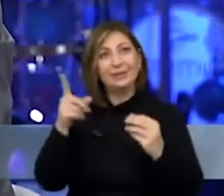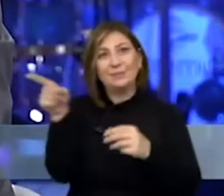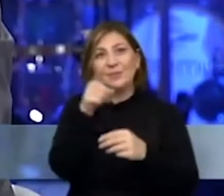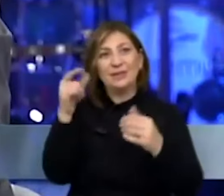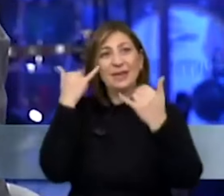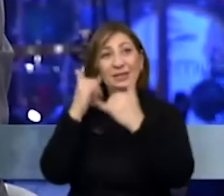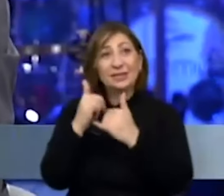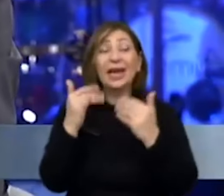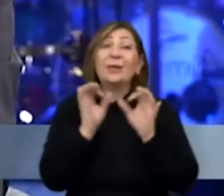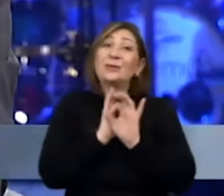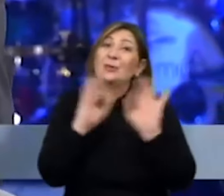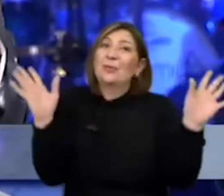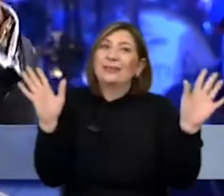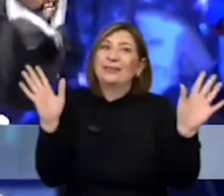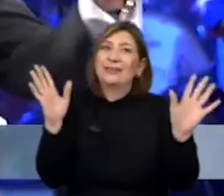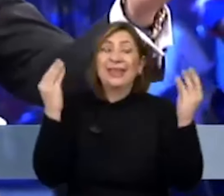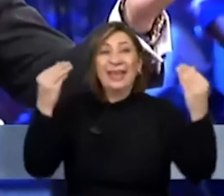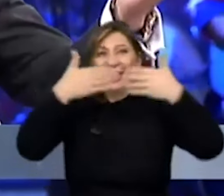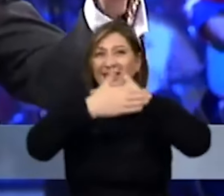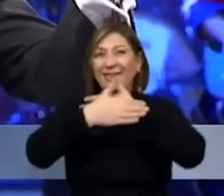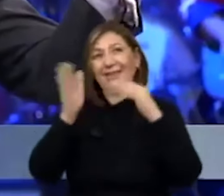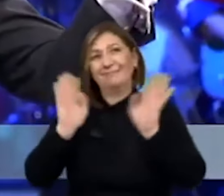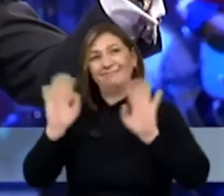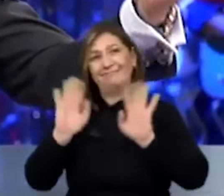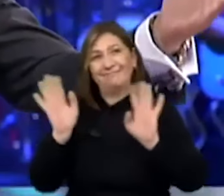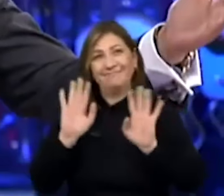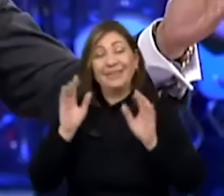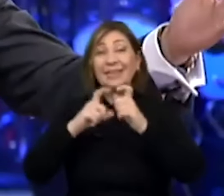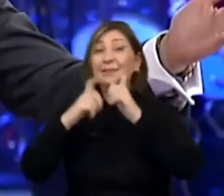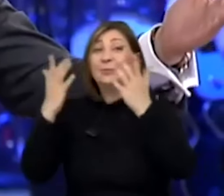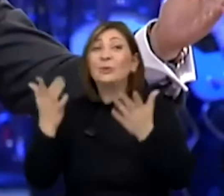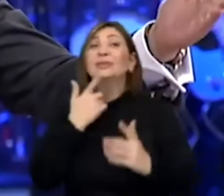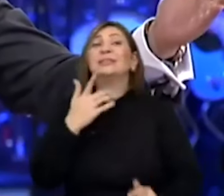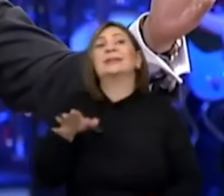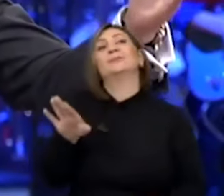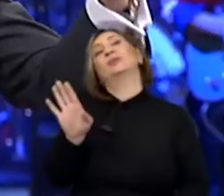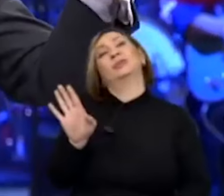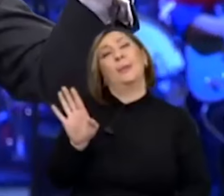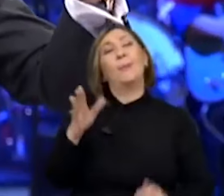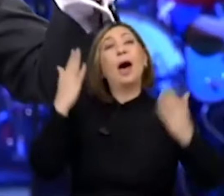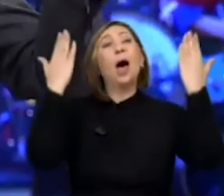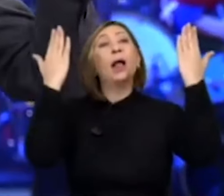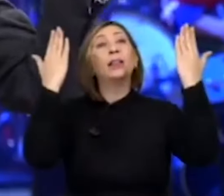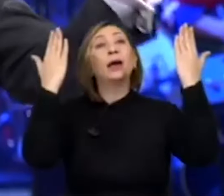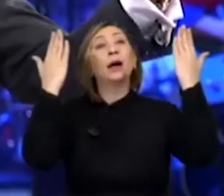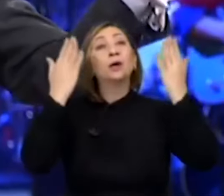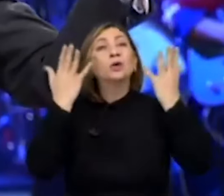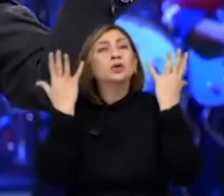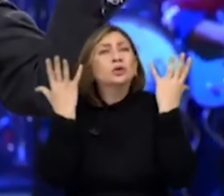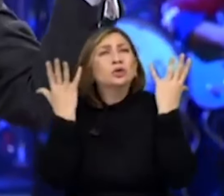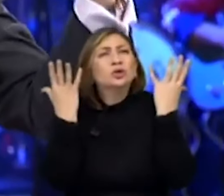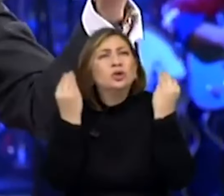birbirinizi arayacaksınız. Harikuladesiniz. Peki, iyi geceler. Geçmiş olsun demeyeceğim baban için. Allah